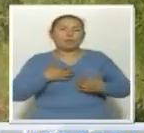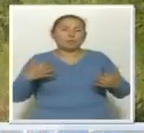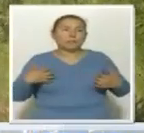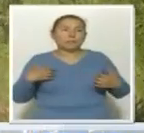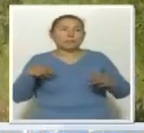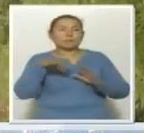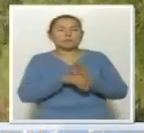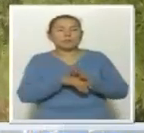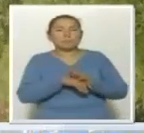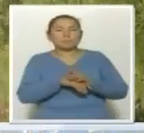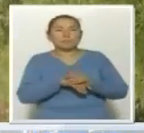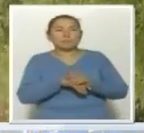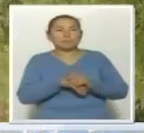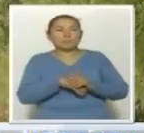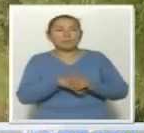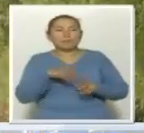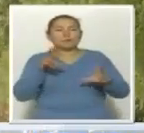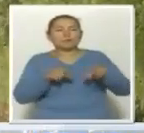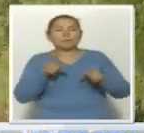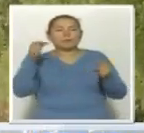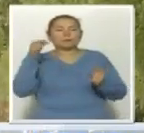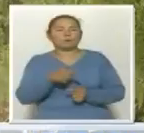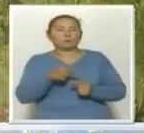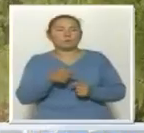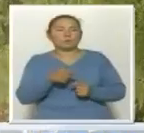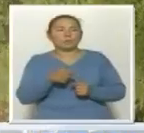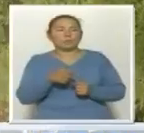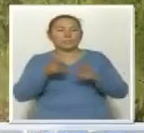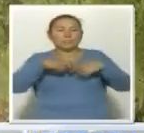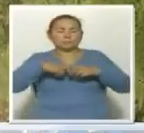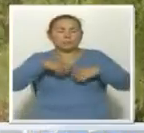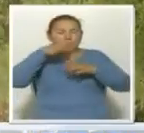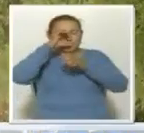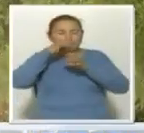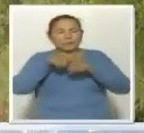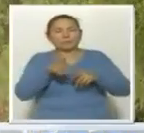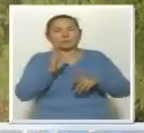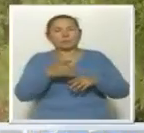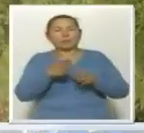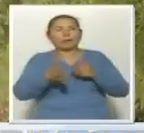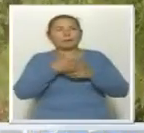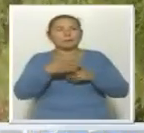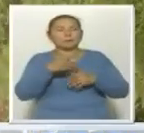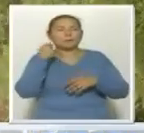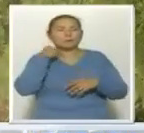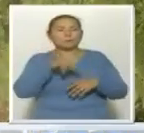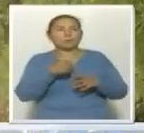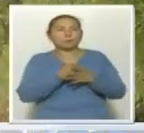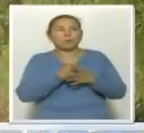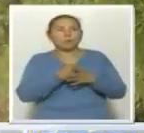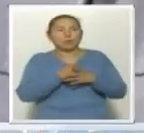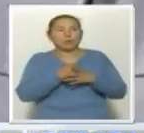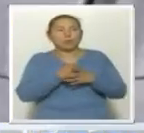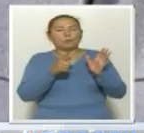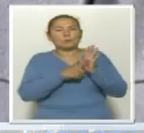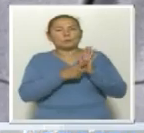их частями или дериватами. Назначены соответствующие экспертизы. Наказание предусматривает лишение свободы на срок